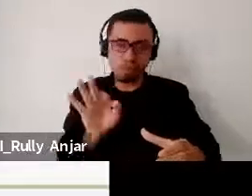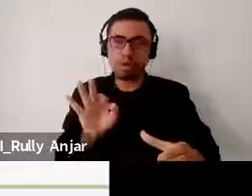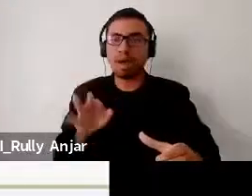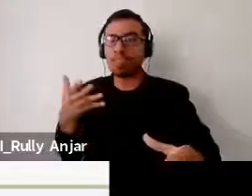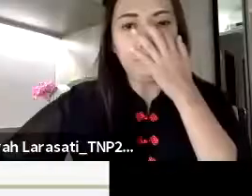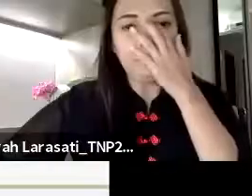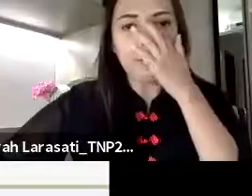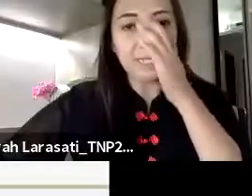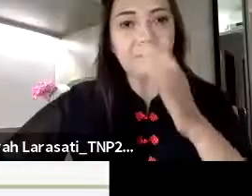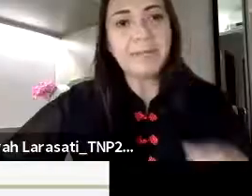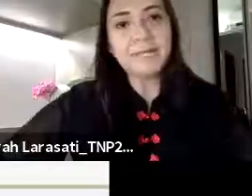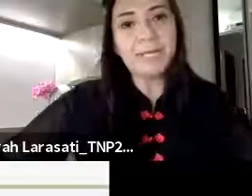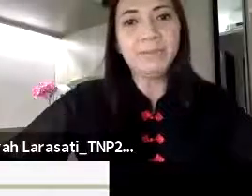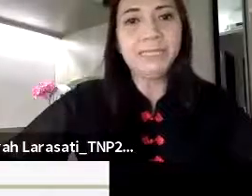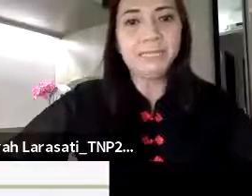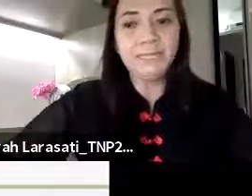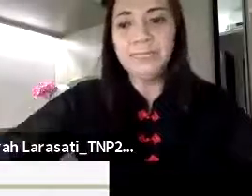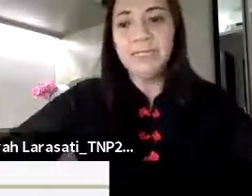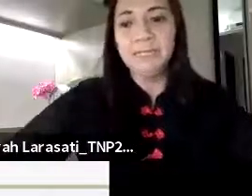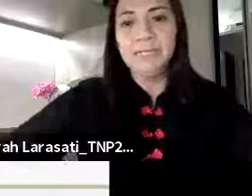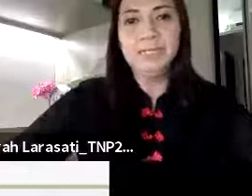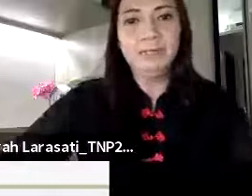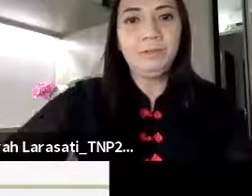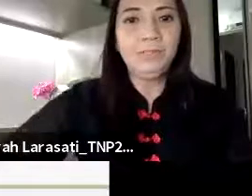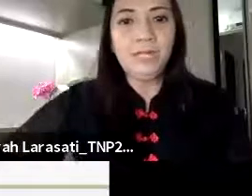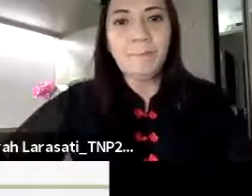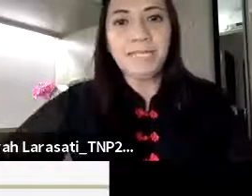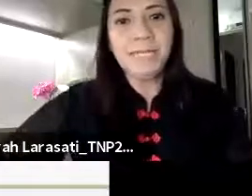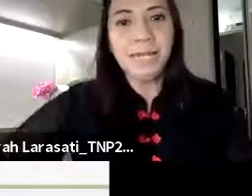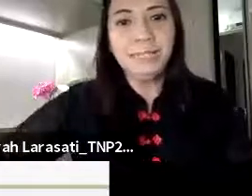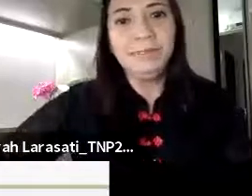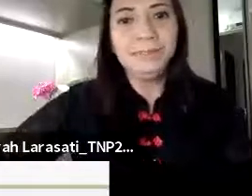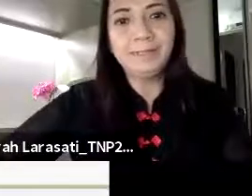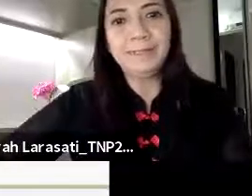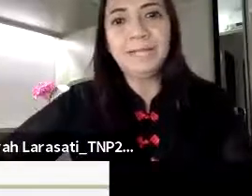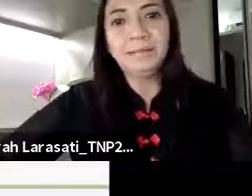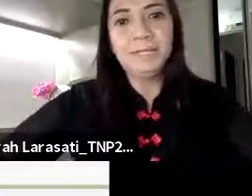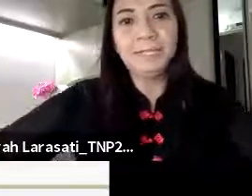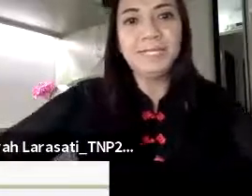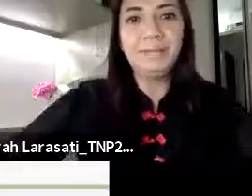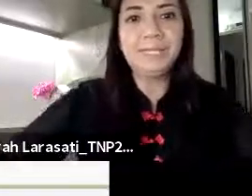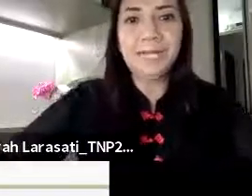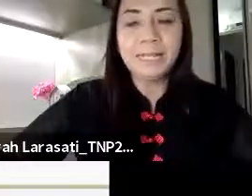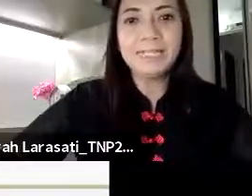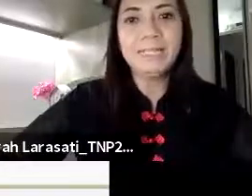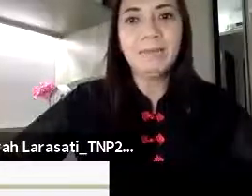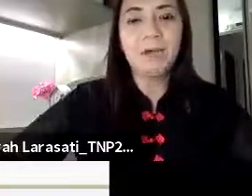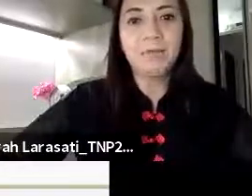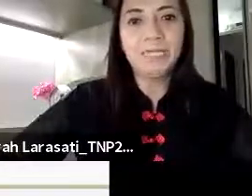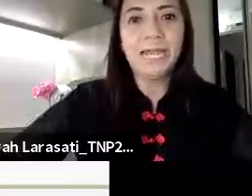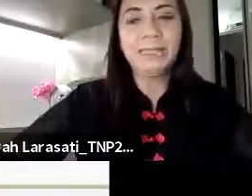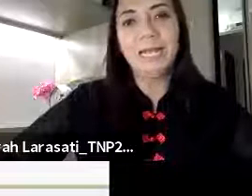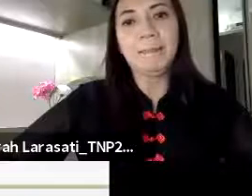mendapatkan perlindungan selama masa pandemi ini. Jadi judulnya agak panjang, kerentanan penyandang disabilitas. Jadi kita